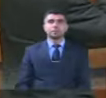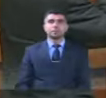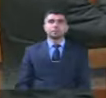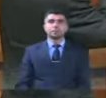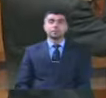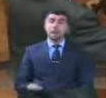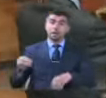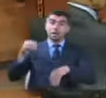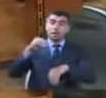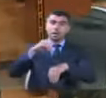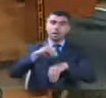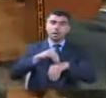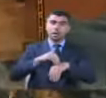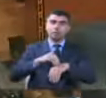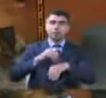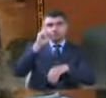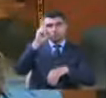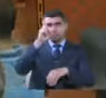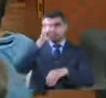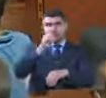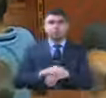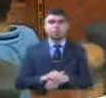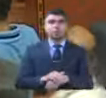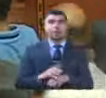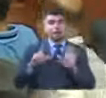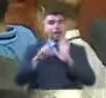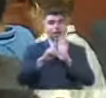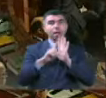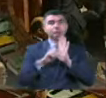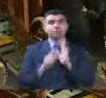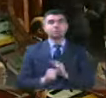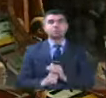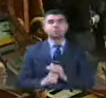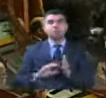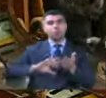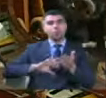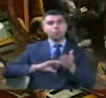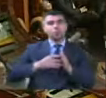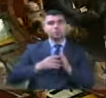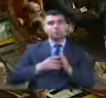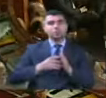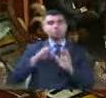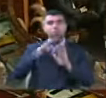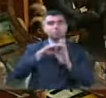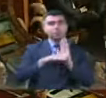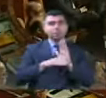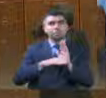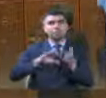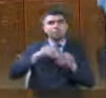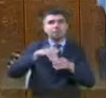نستأنف بعون الله طبقا لأحكام الدستور ومقتضيات النظام الداخلي